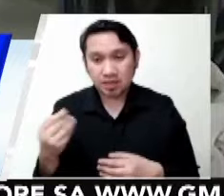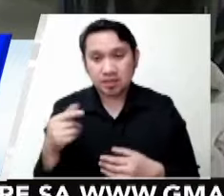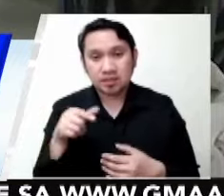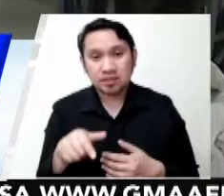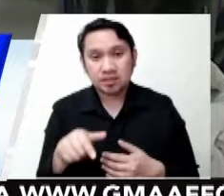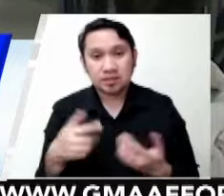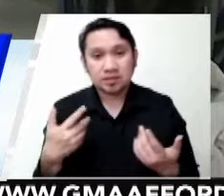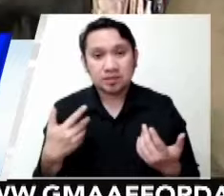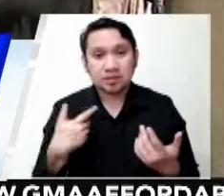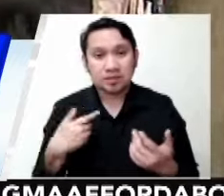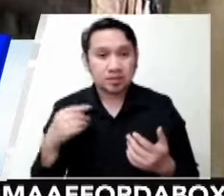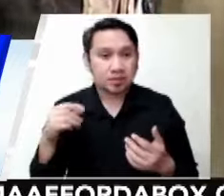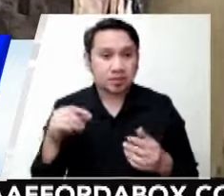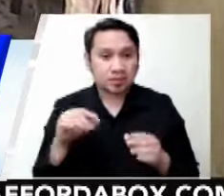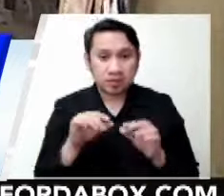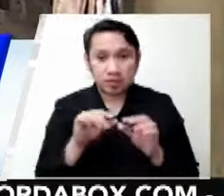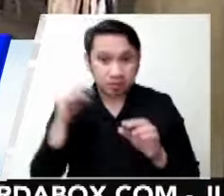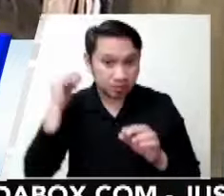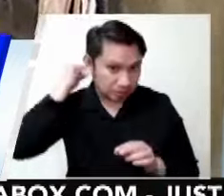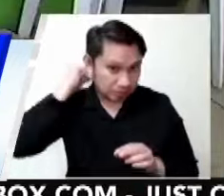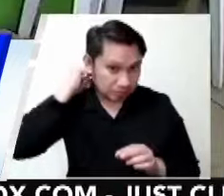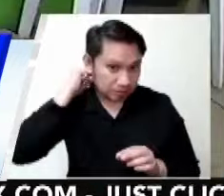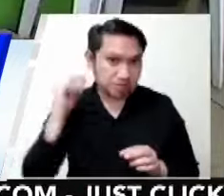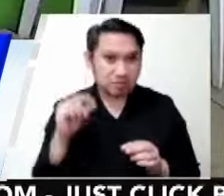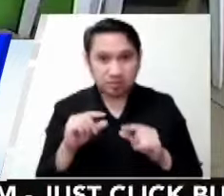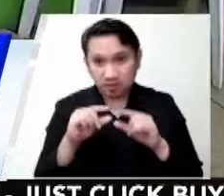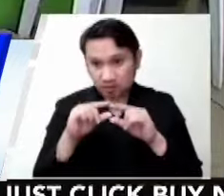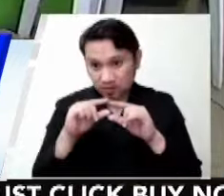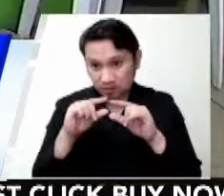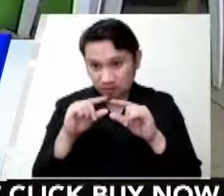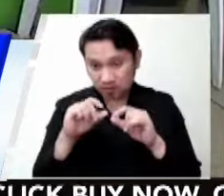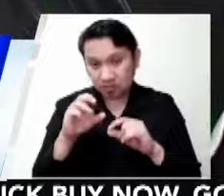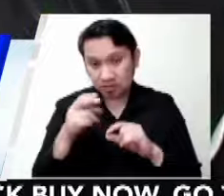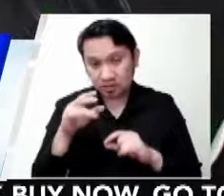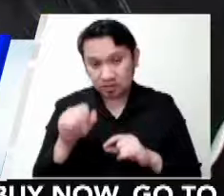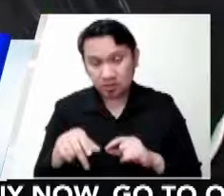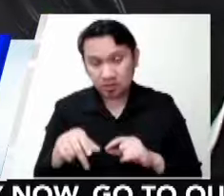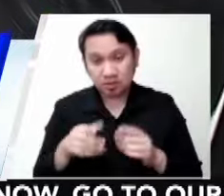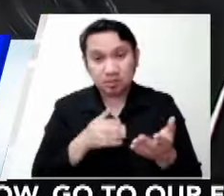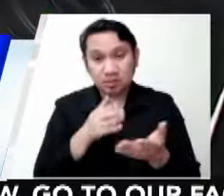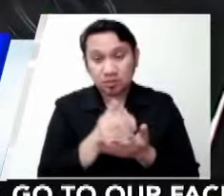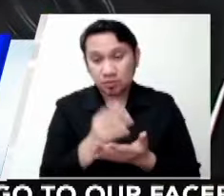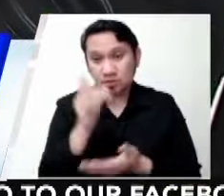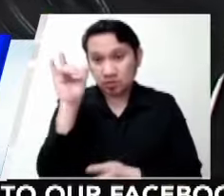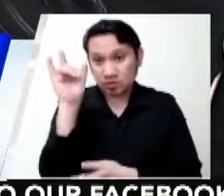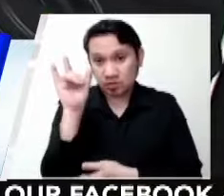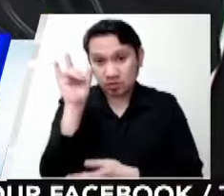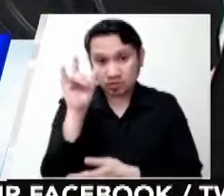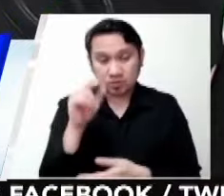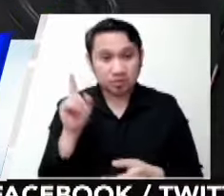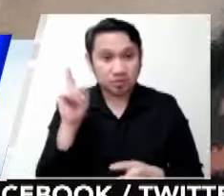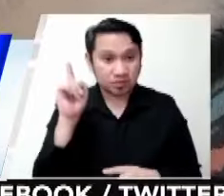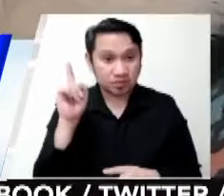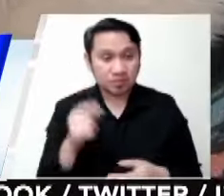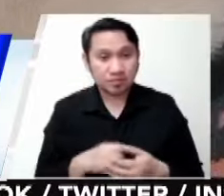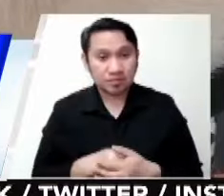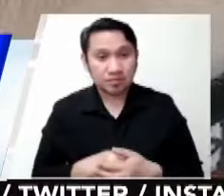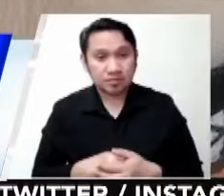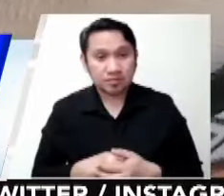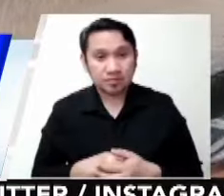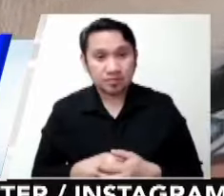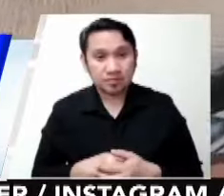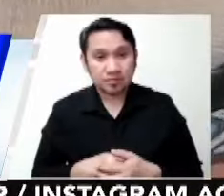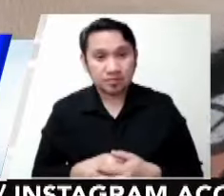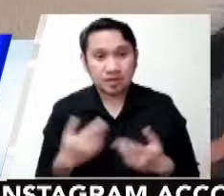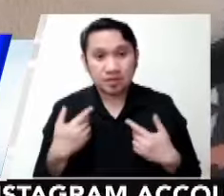mga alagang hayop. Dagsa ang fur parents sa Quezon Memorial Circle tulad ng magkaibigang sina Sheila at Christine na dinala ang